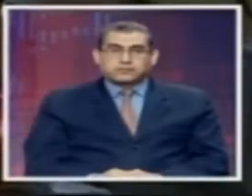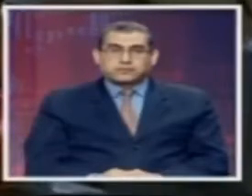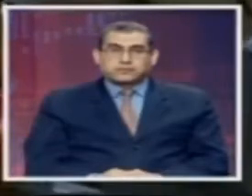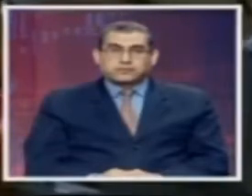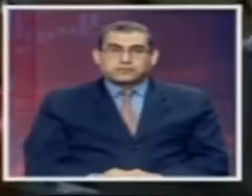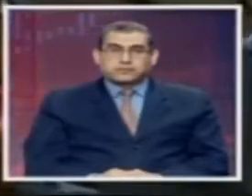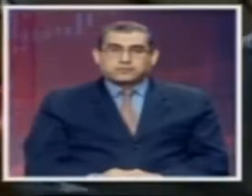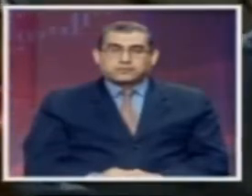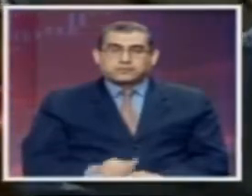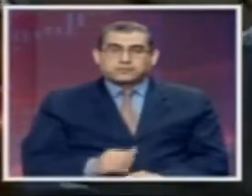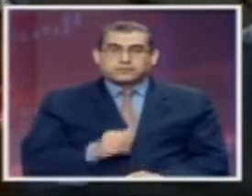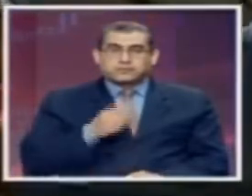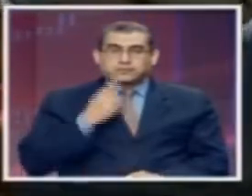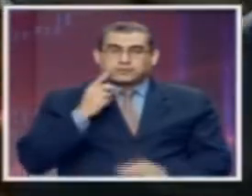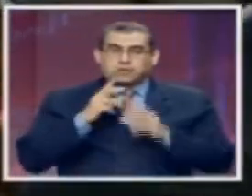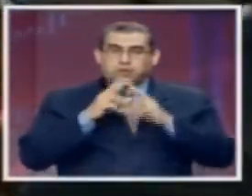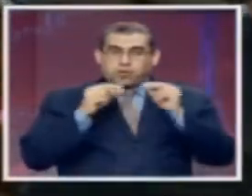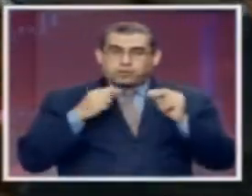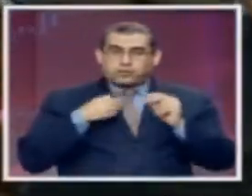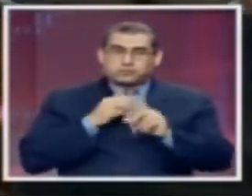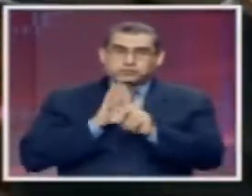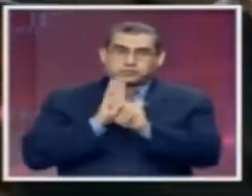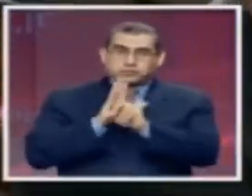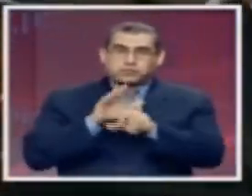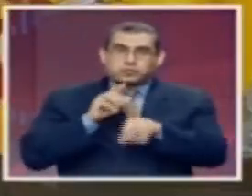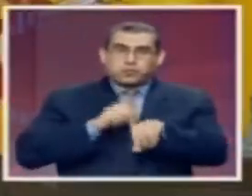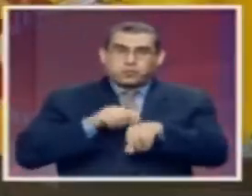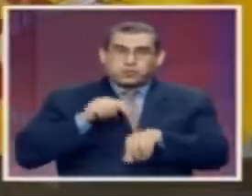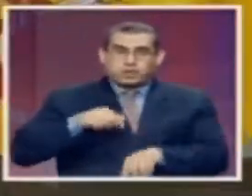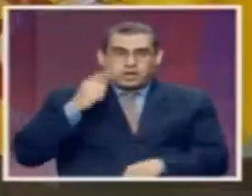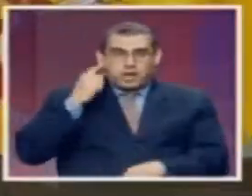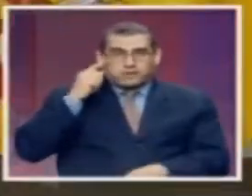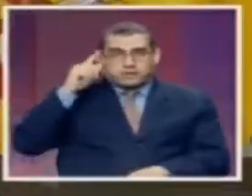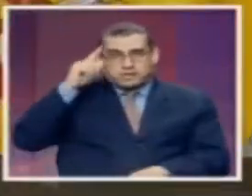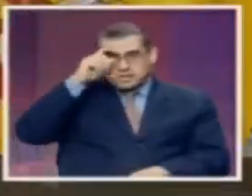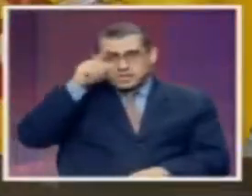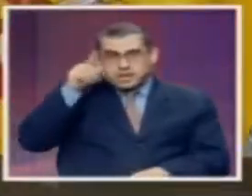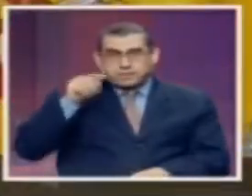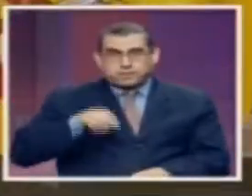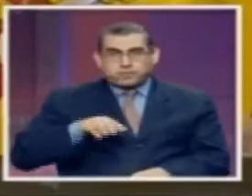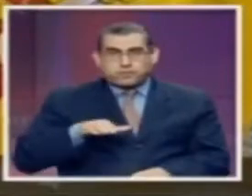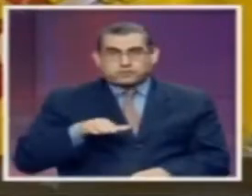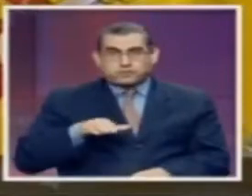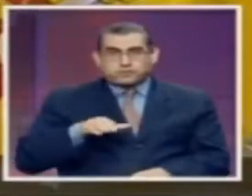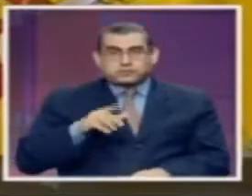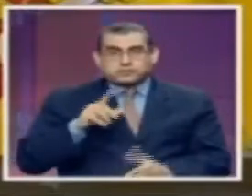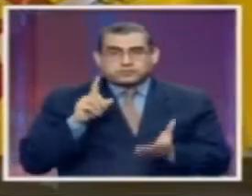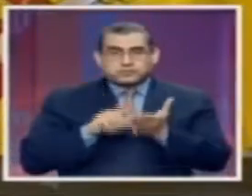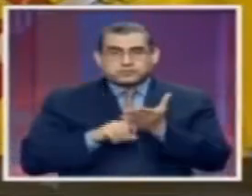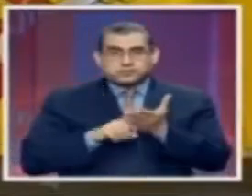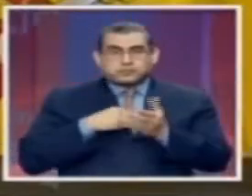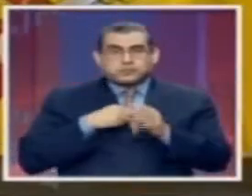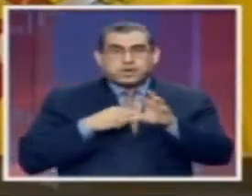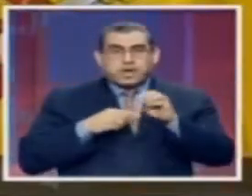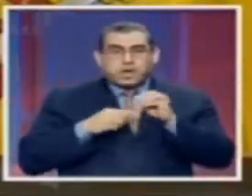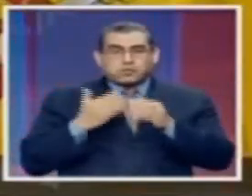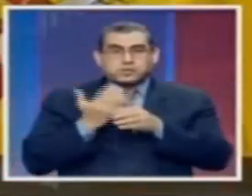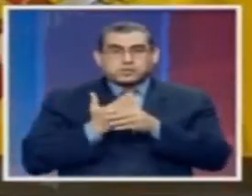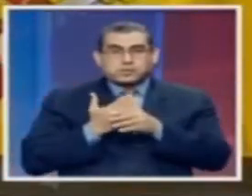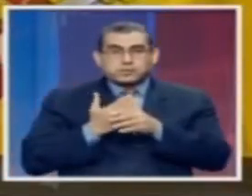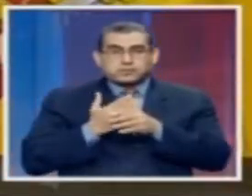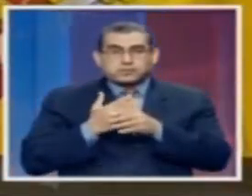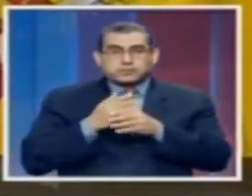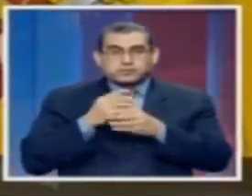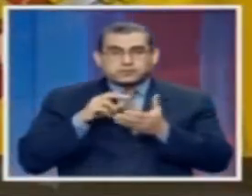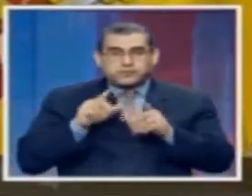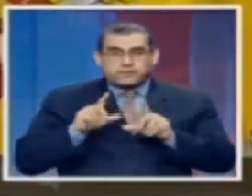وتضامن كبير مع لبنان في هذه الأوقات الذي يعاني أيضا بالإضافة إلى